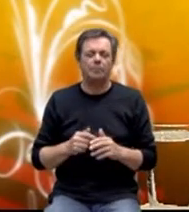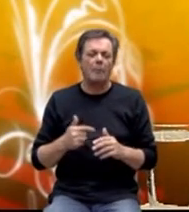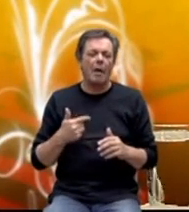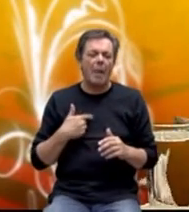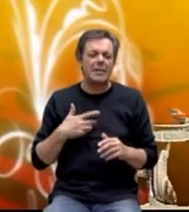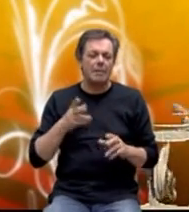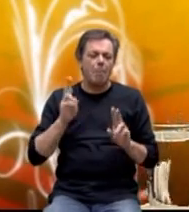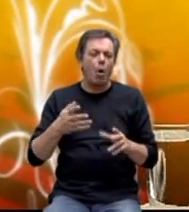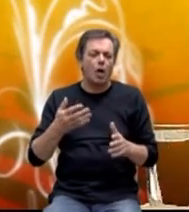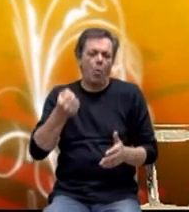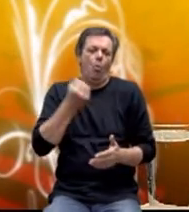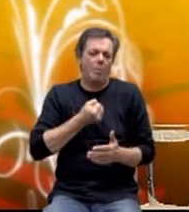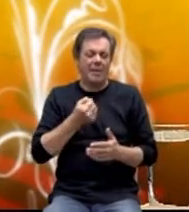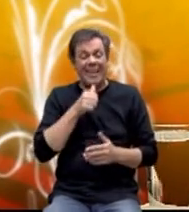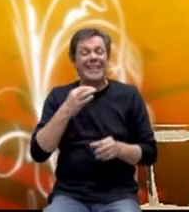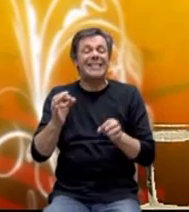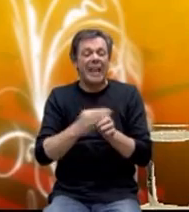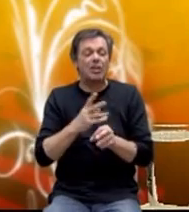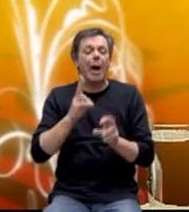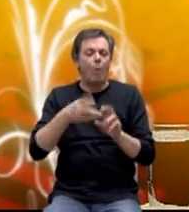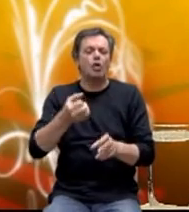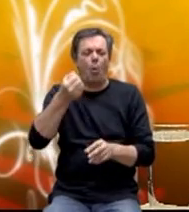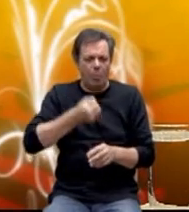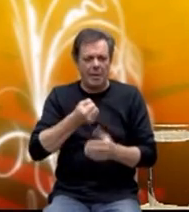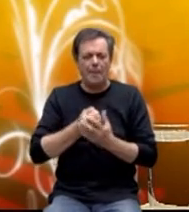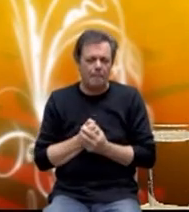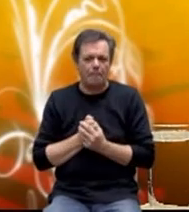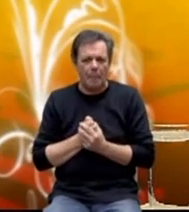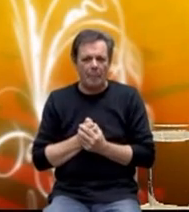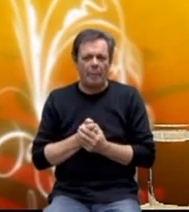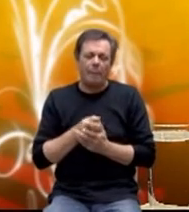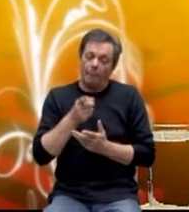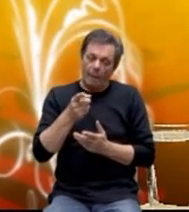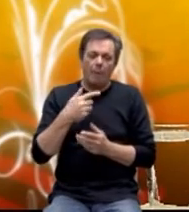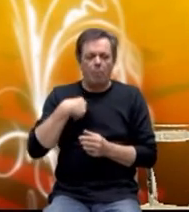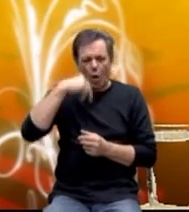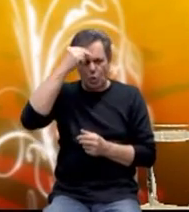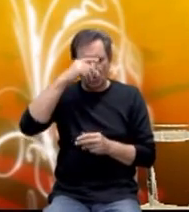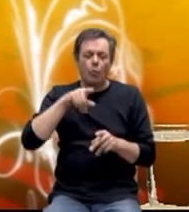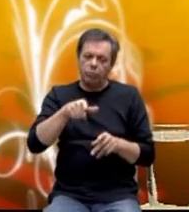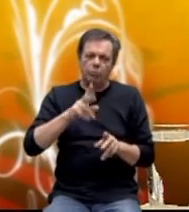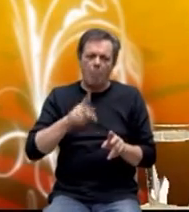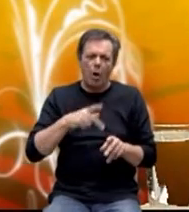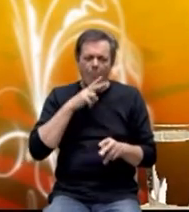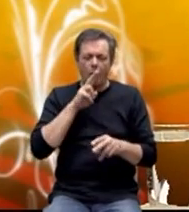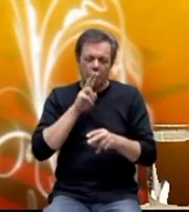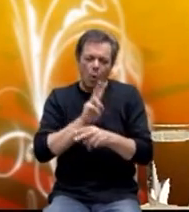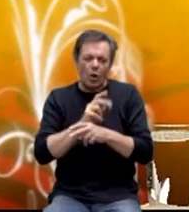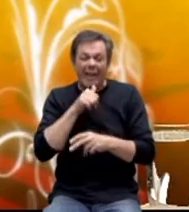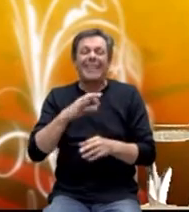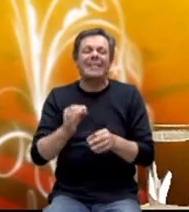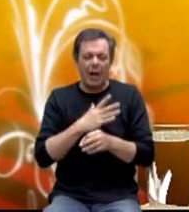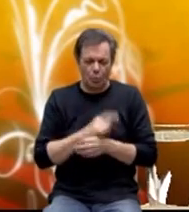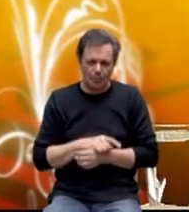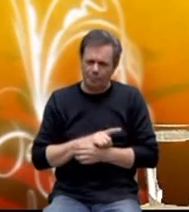da, može nekad i sreća nas ubiti. Eto, to moramo znati, evo po vašem iskustvu, da i to moramo kontrolirati. Znači, ipak je